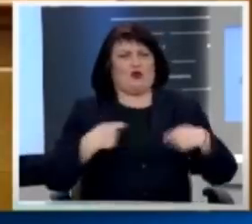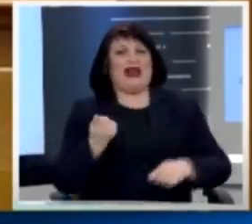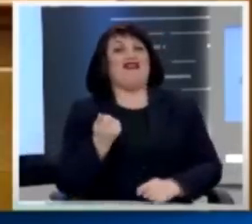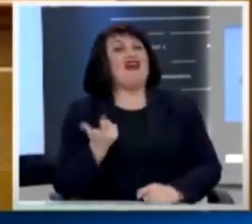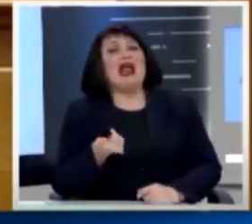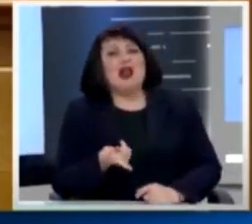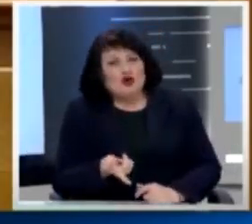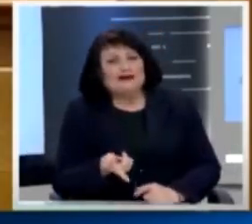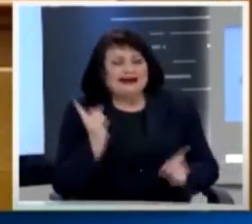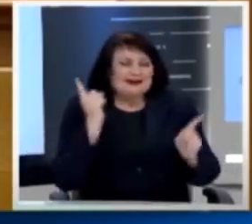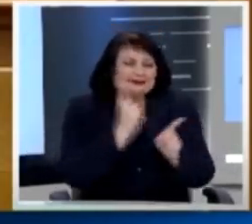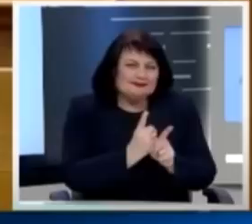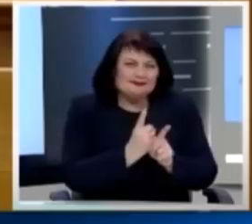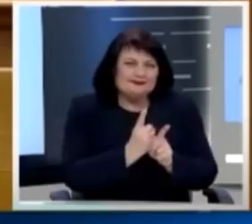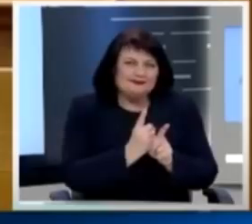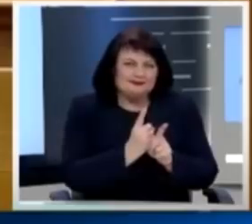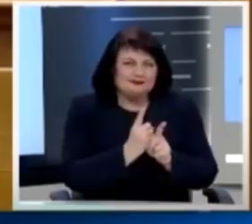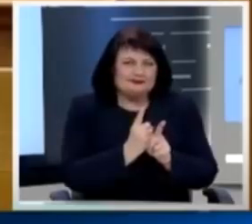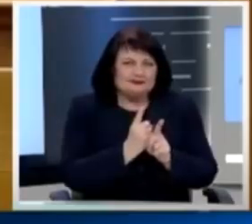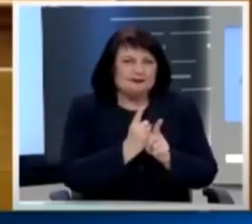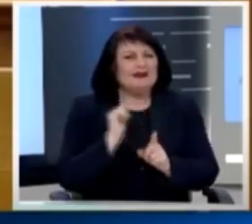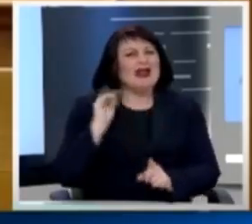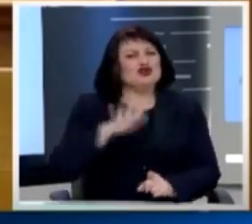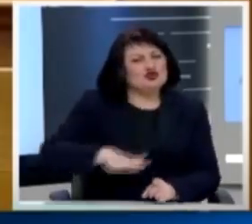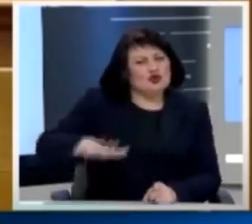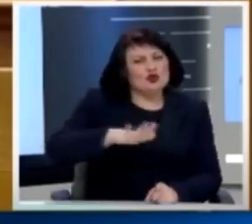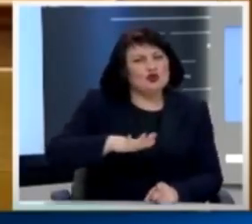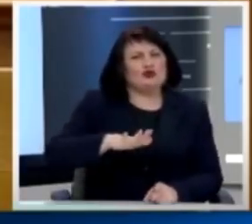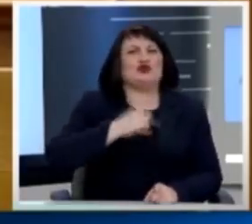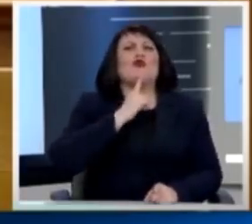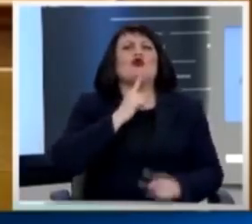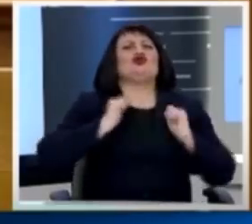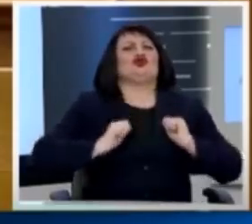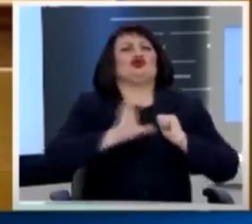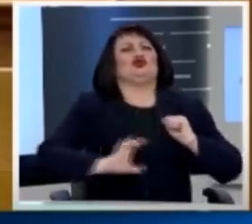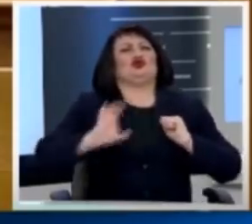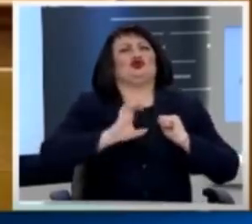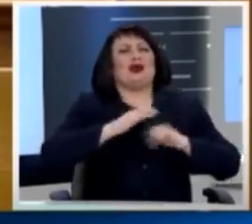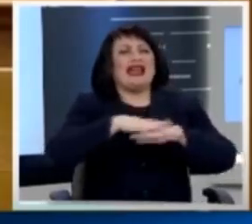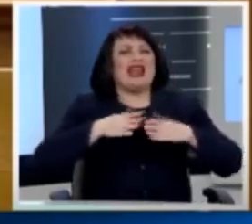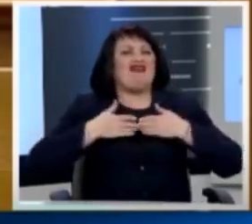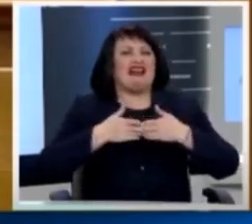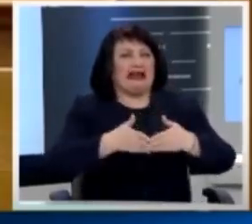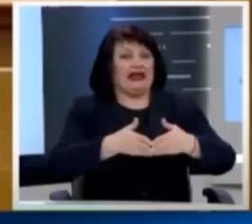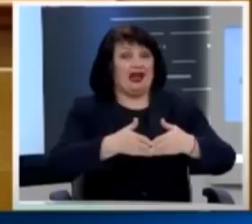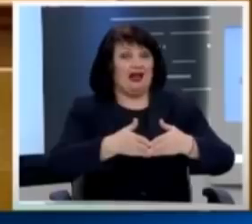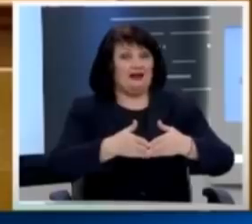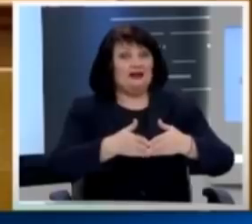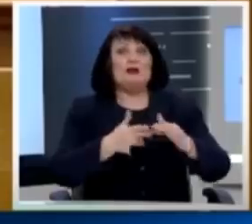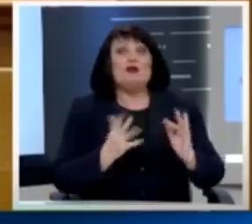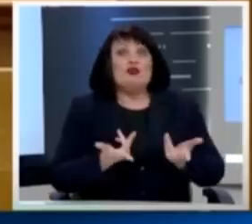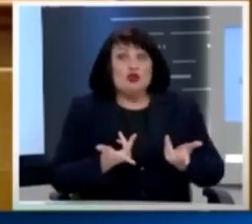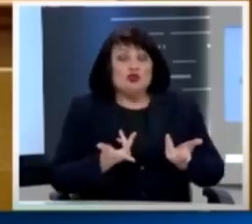κεφαλαίου, ιδιαίτερα στους εξωστρεφείς κλάδους όπως ο τουρισμός και η ναυτιλία, βασίζεται